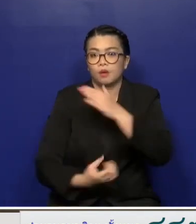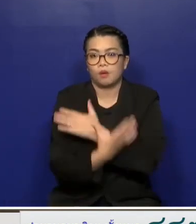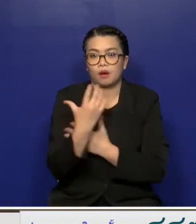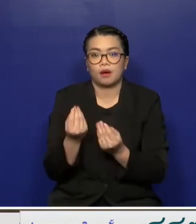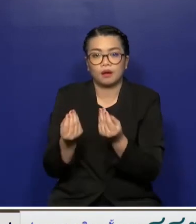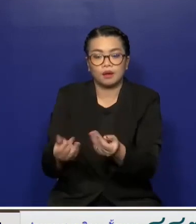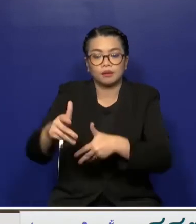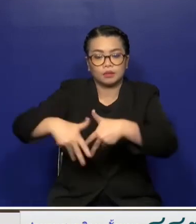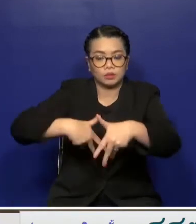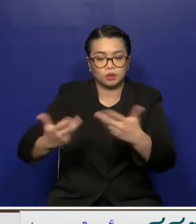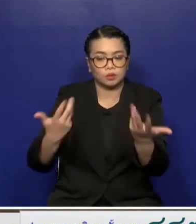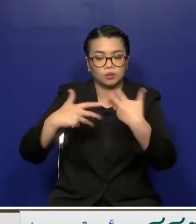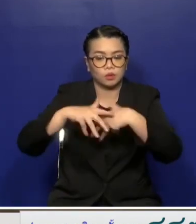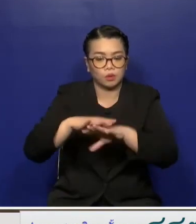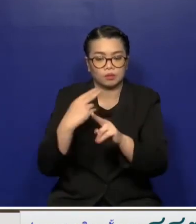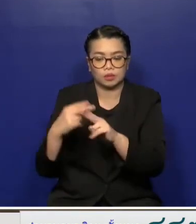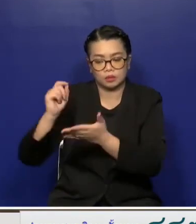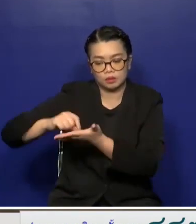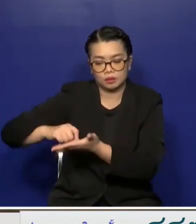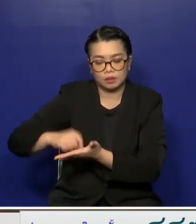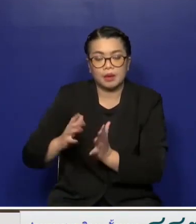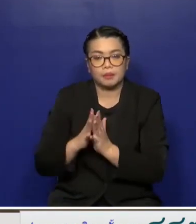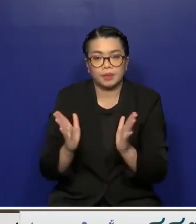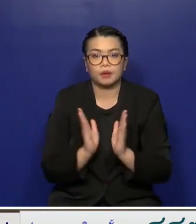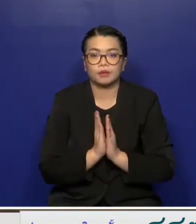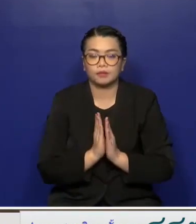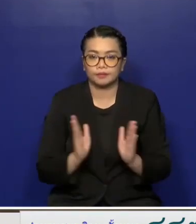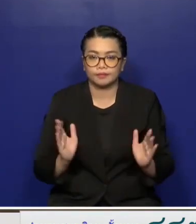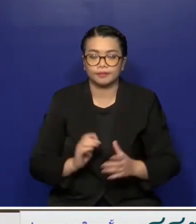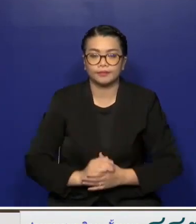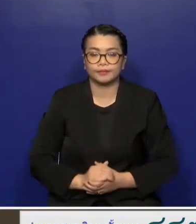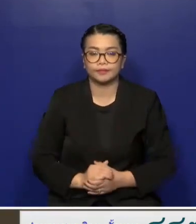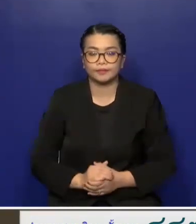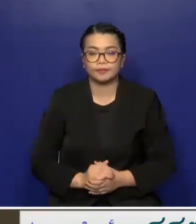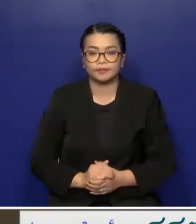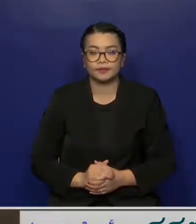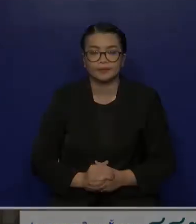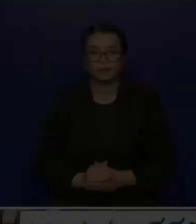มีส่วนร่วมในการเข้าชื่อมากยิ่งขึ้นขอกราบขอบพระคุณครับท่านประธานครับ ขอบคุณครับต่อไปก็